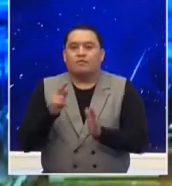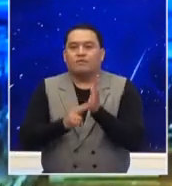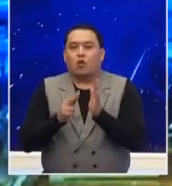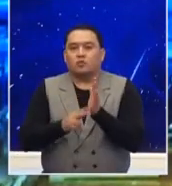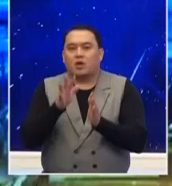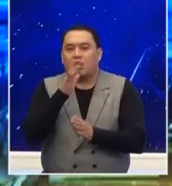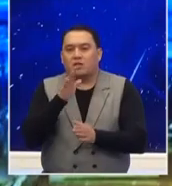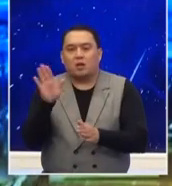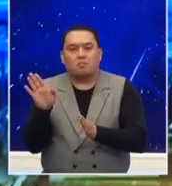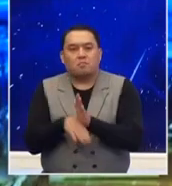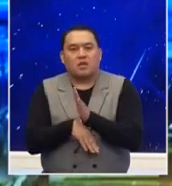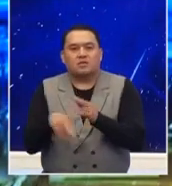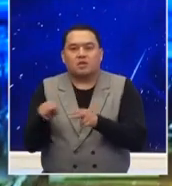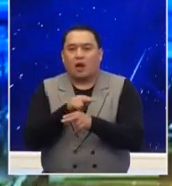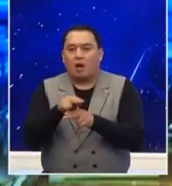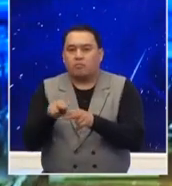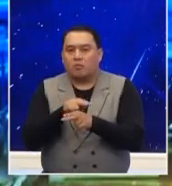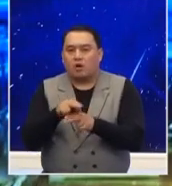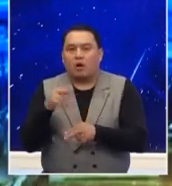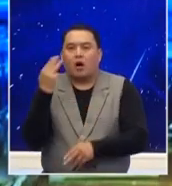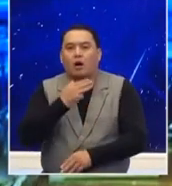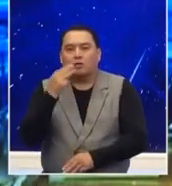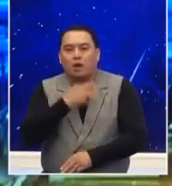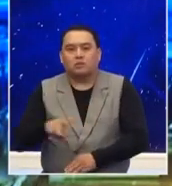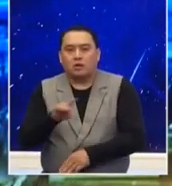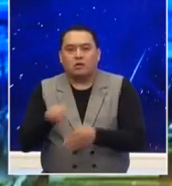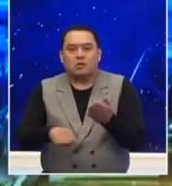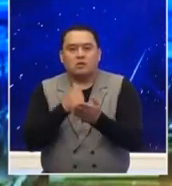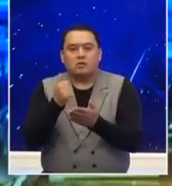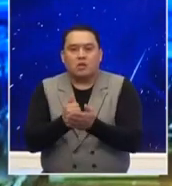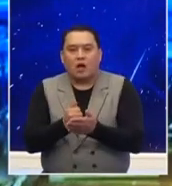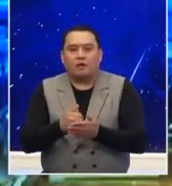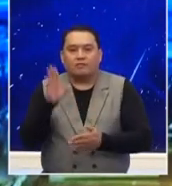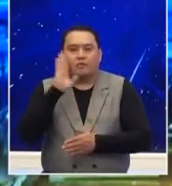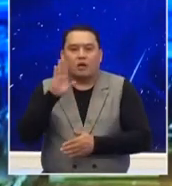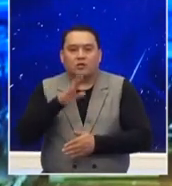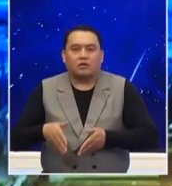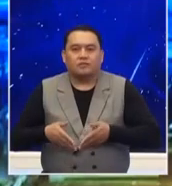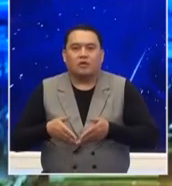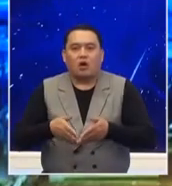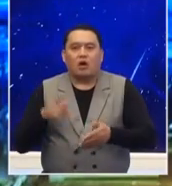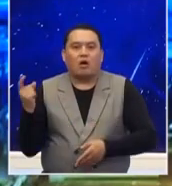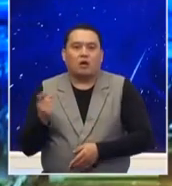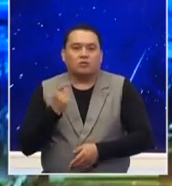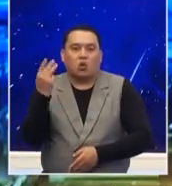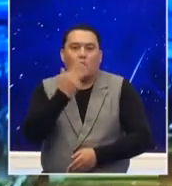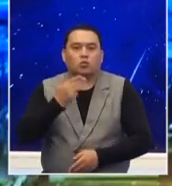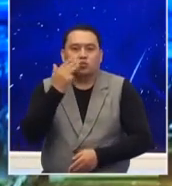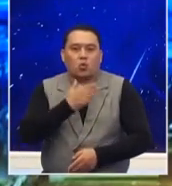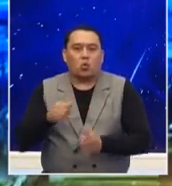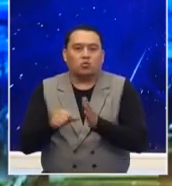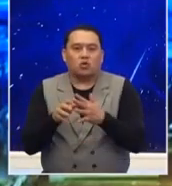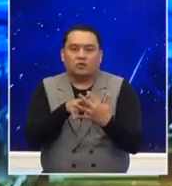80 лет без реконструкции. Плотина в Каратальском районе – один из главных источников поливной воды крестьянских хозяйств города Уштөбе и